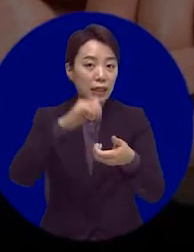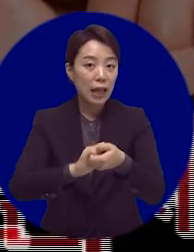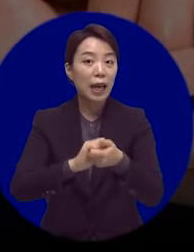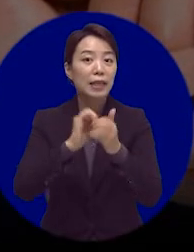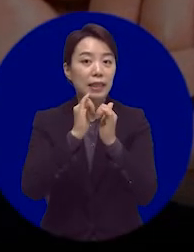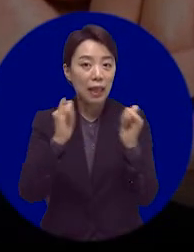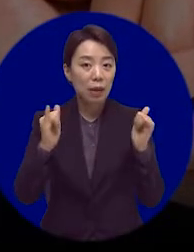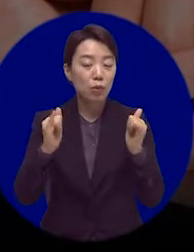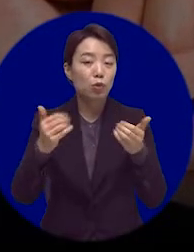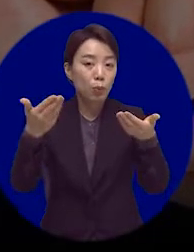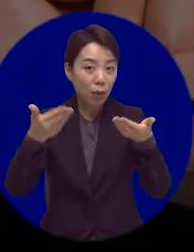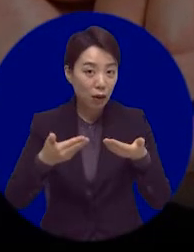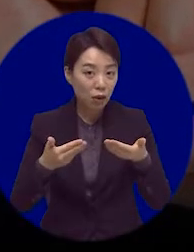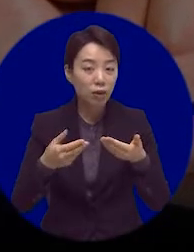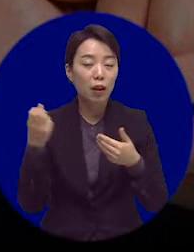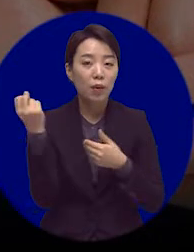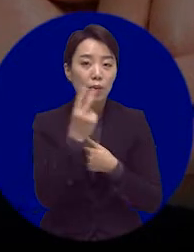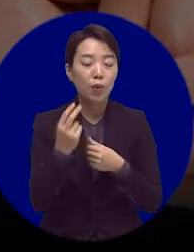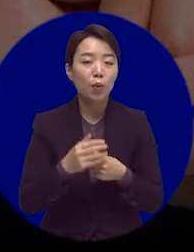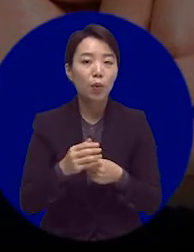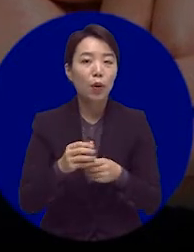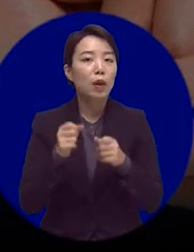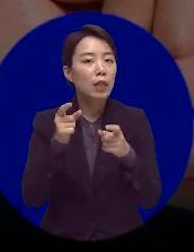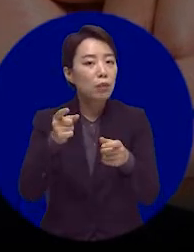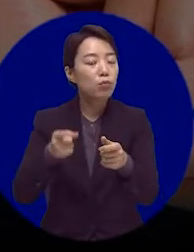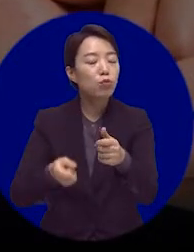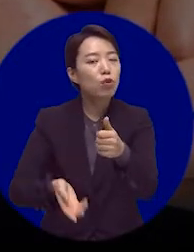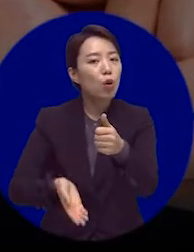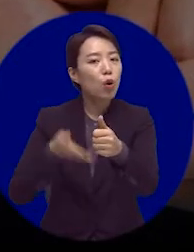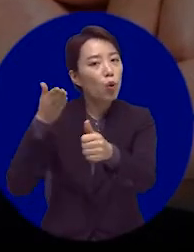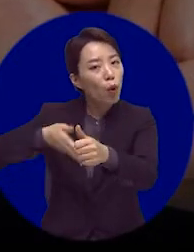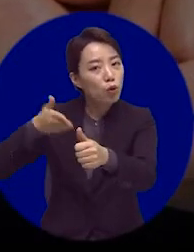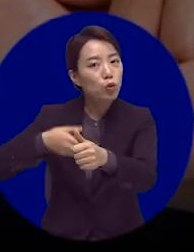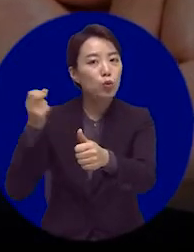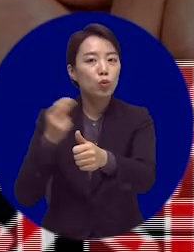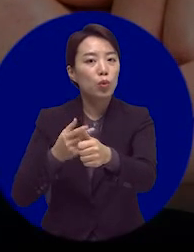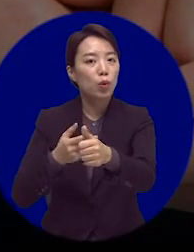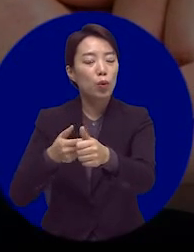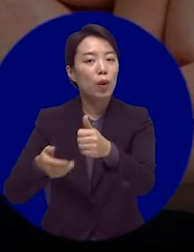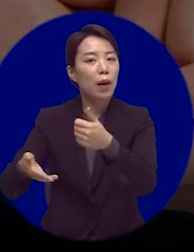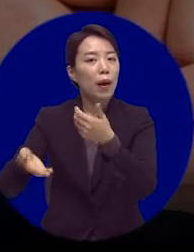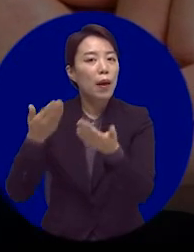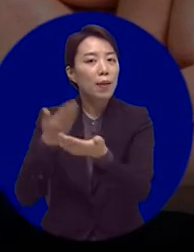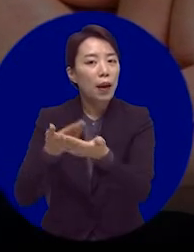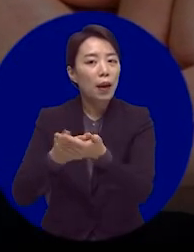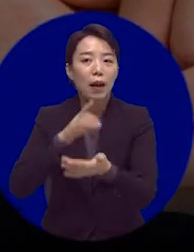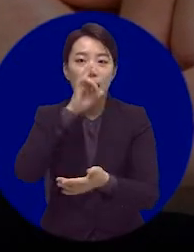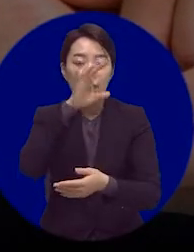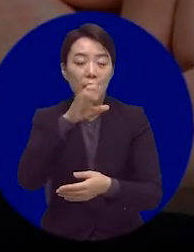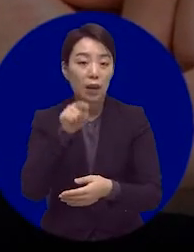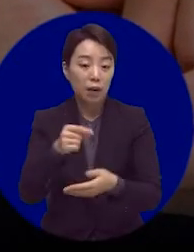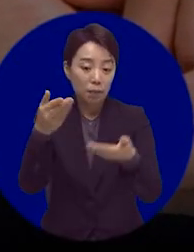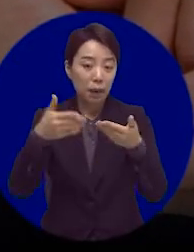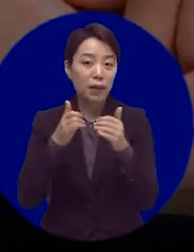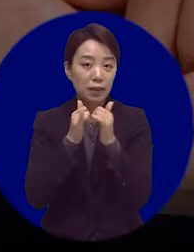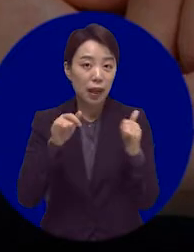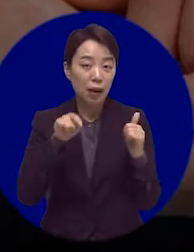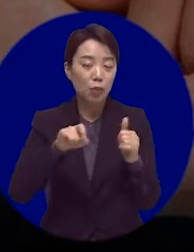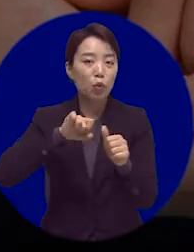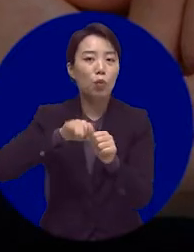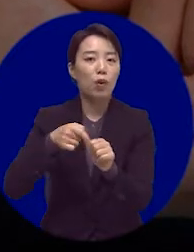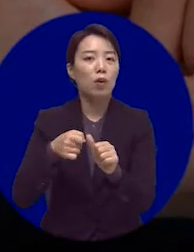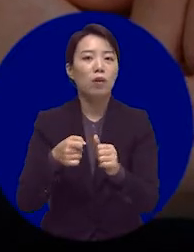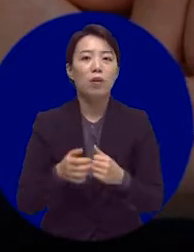사람으로부터 기부를 받거나 기부를 권유 또는 요구할 수 없으며 제공받은 사람도 처벌하도록 규정하고